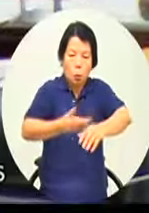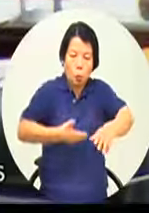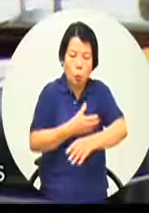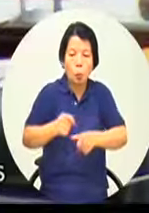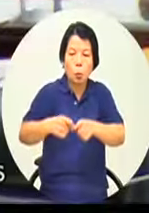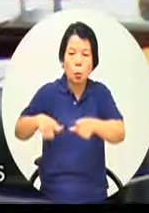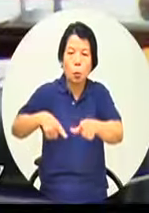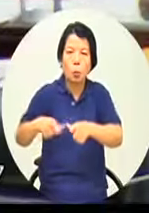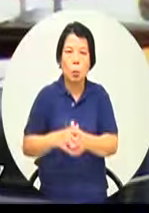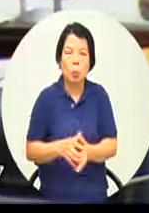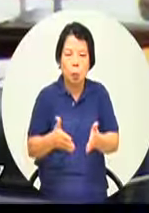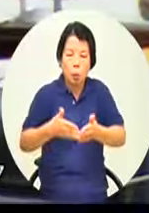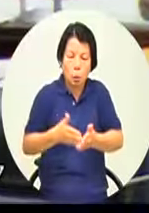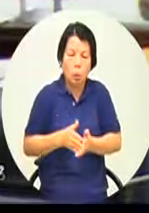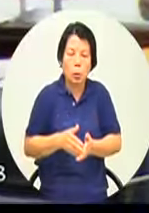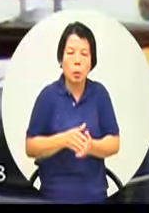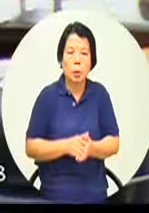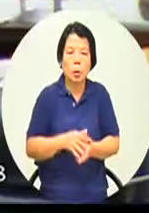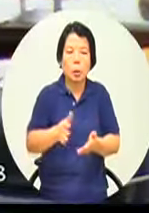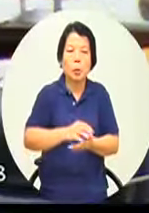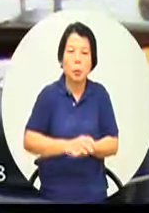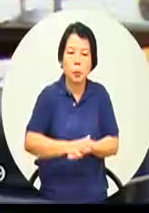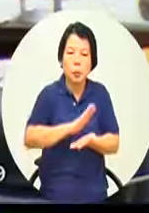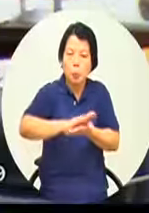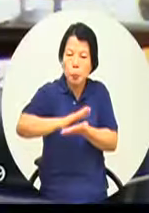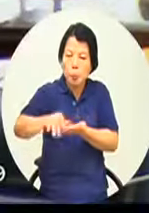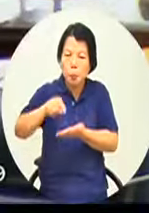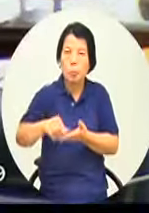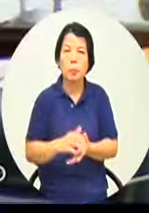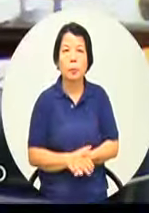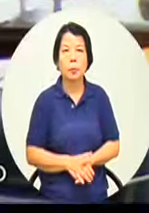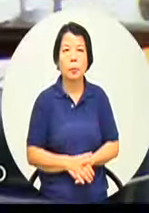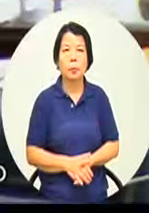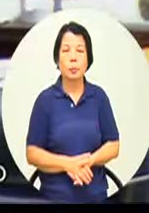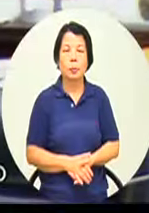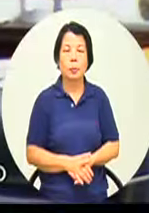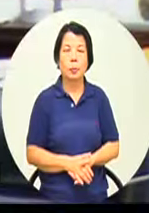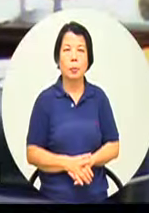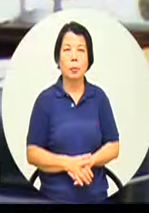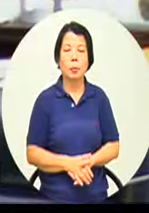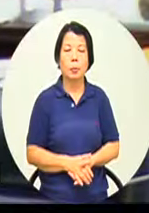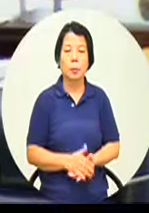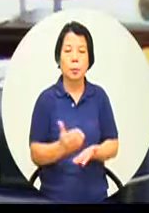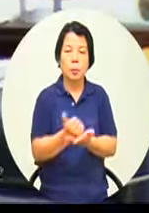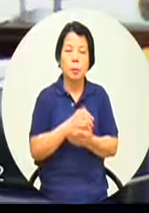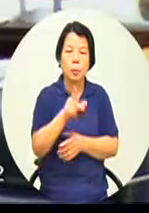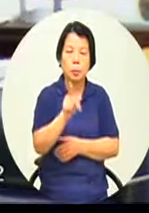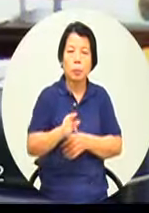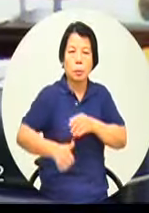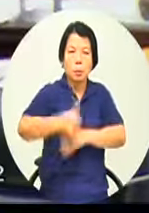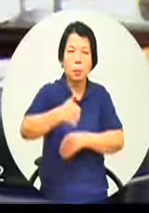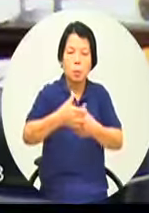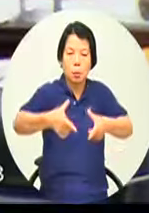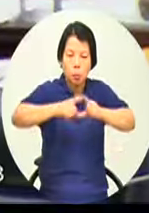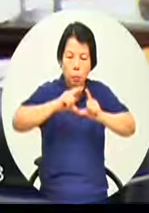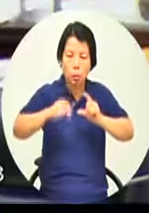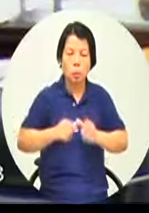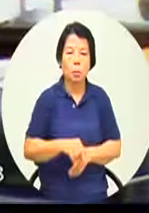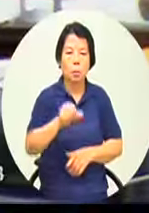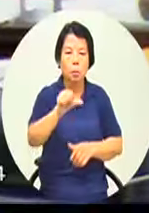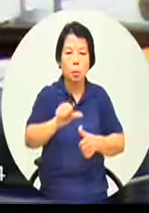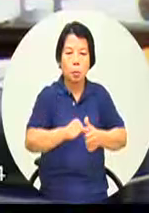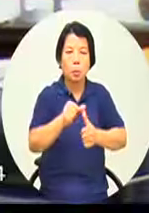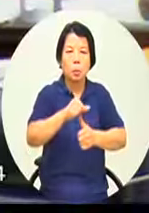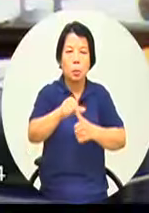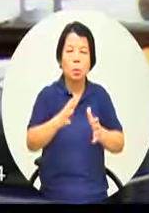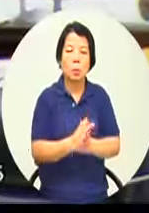好，那就要好好的去利用哦。那是不是也请那个我们的科长帮亚金回复一下，我们五甲五福二